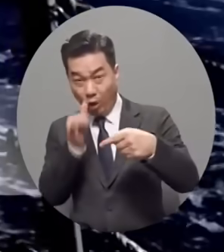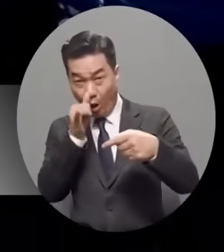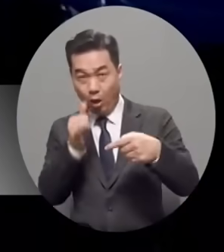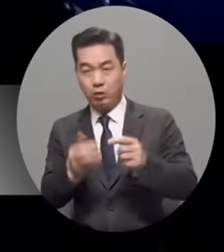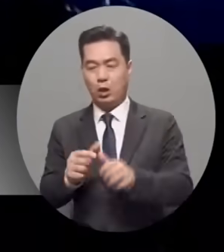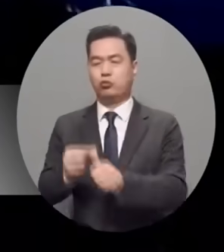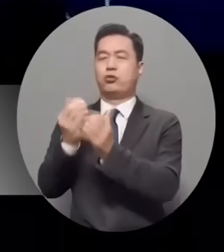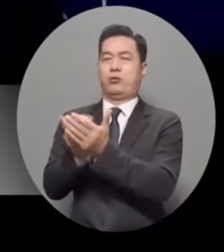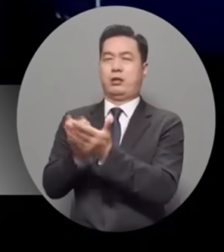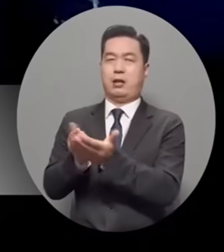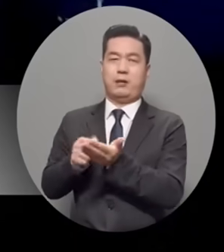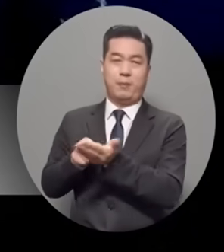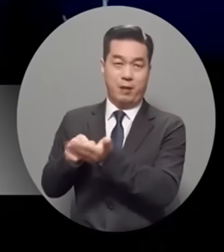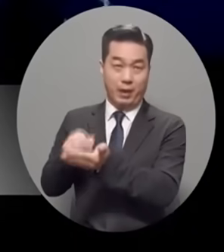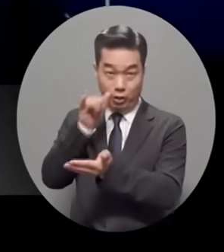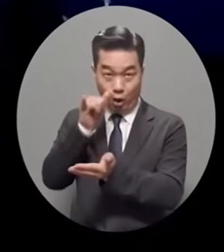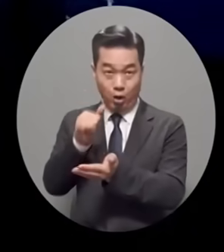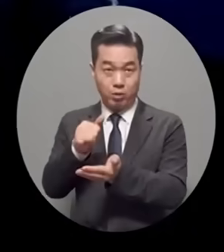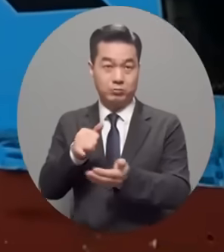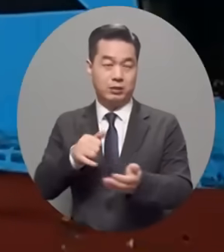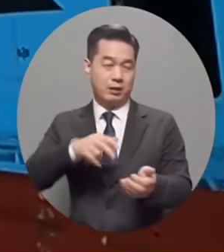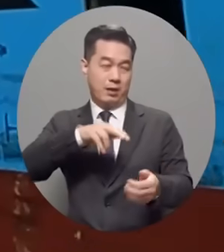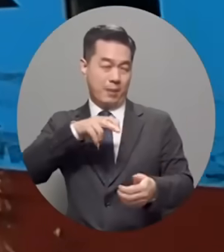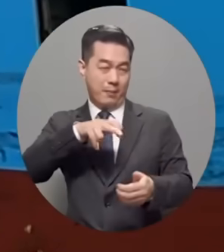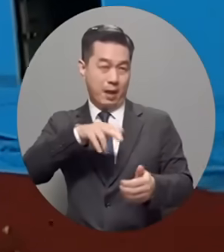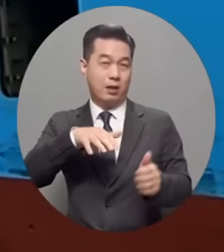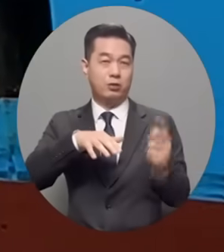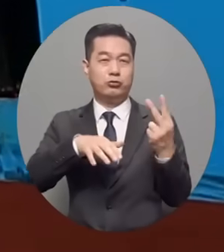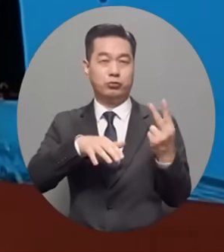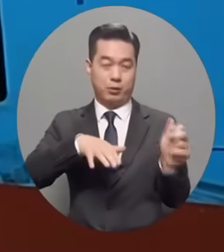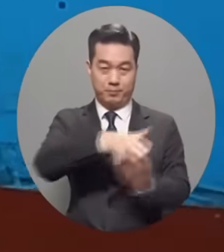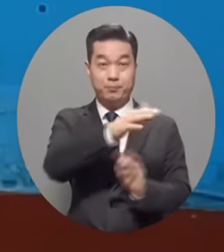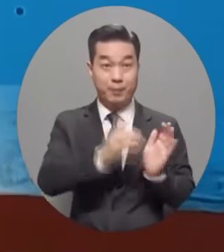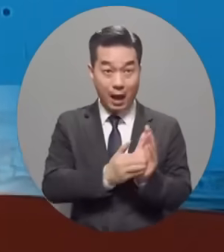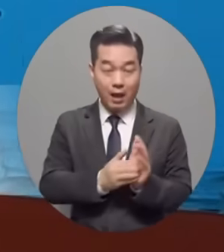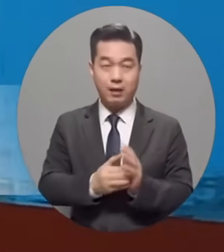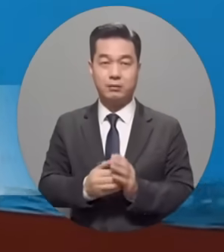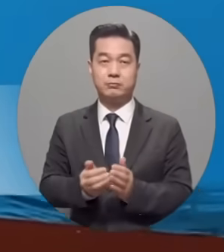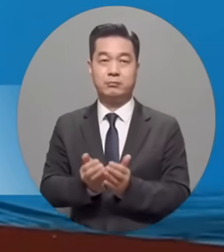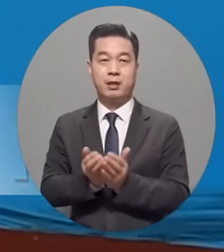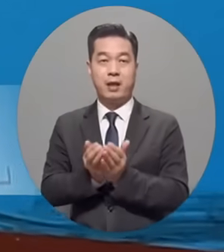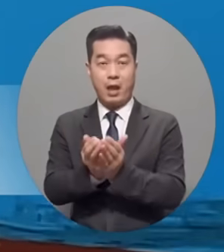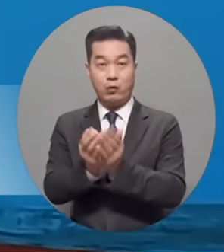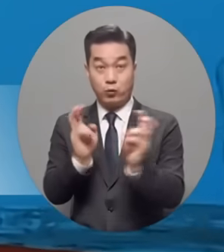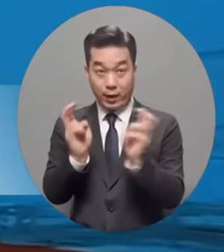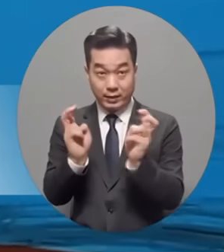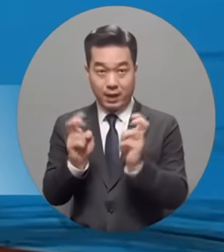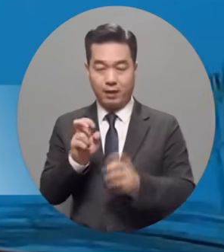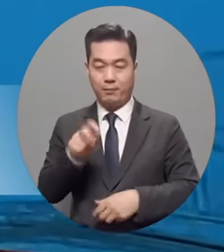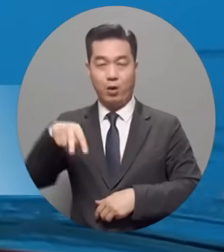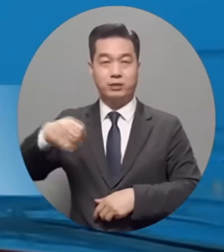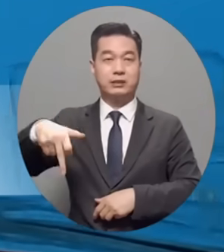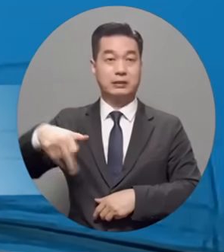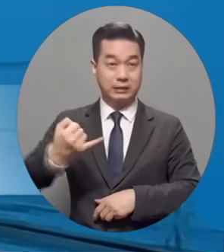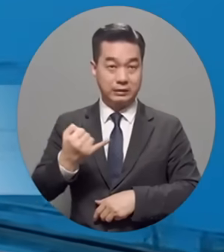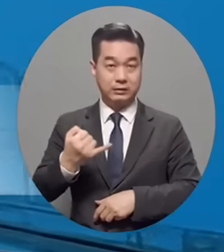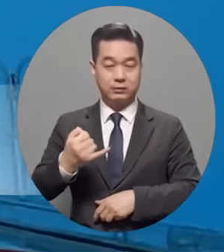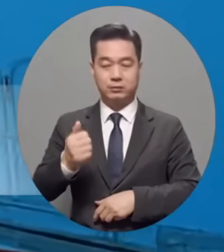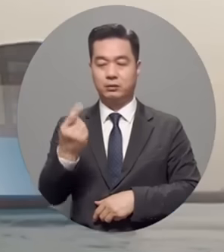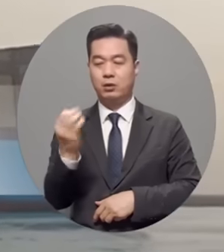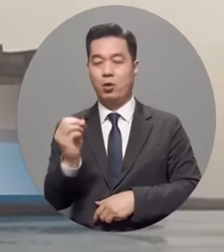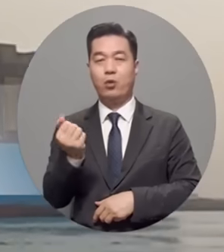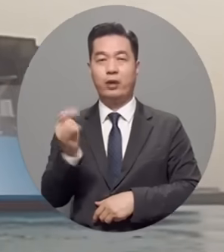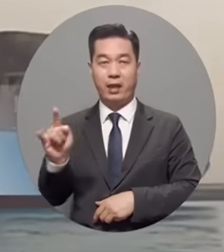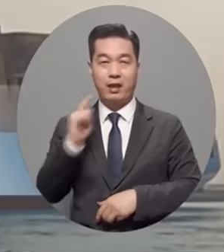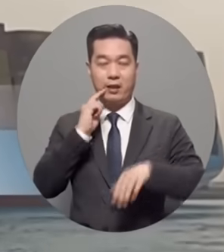구축함이 반군의 미사일 두 발을 격추했습니다. 세계 2위 해운업체인 머스크는 주요 해상 교역로인 홍해 운항을